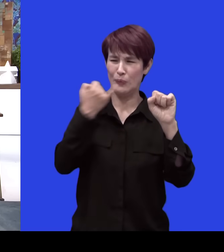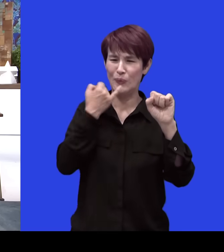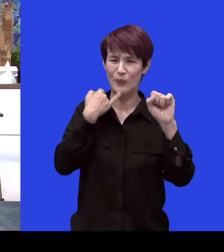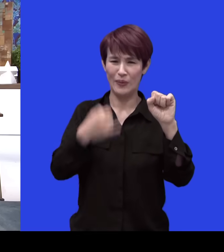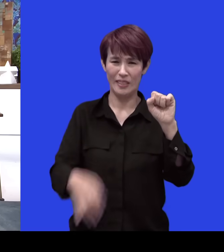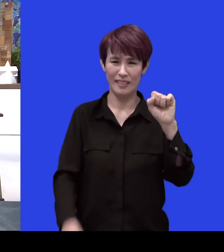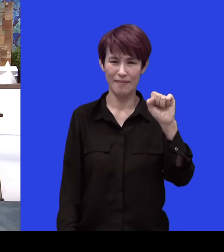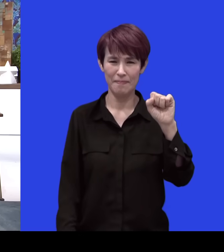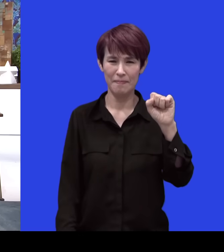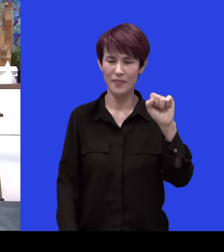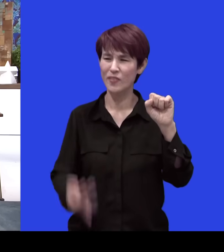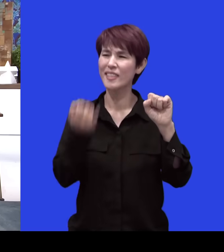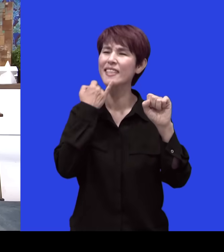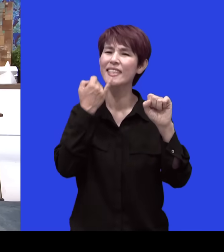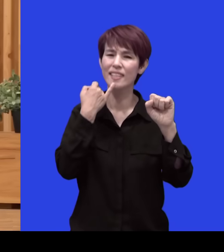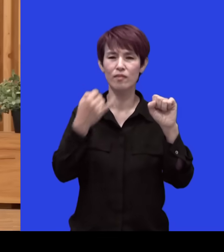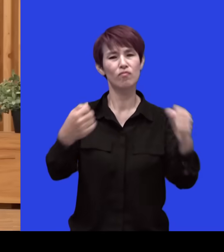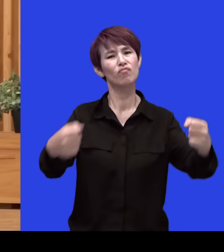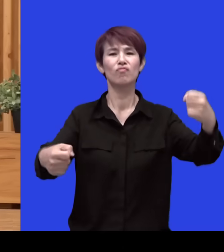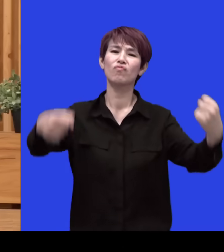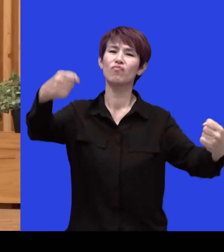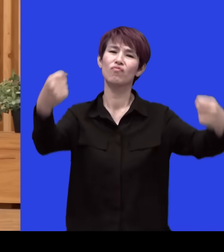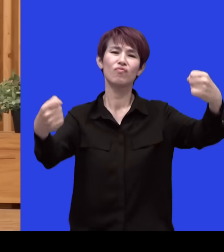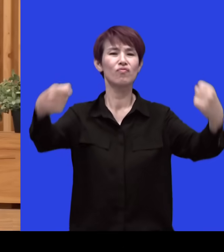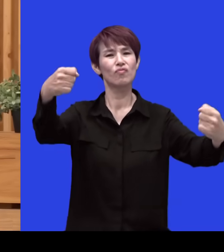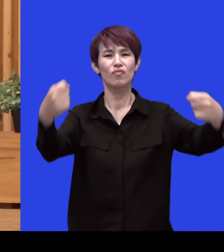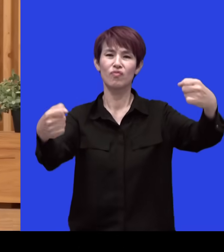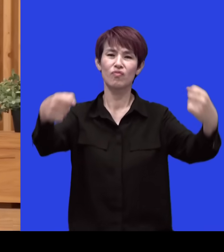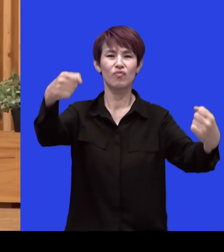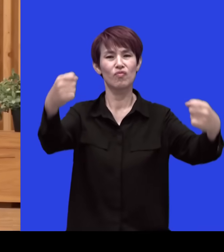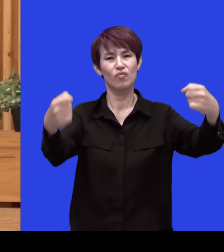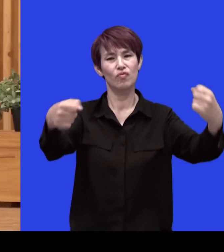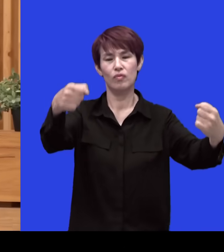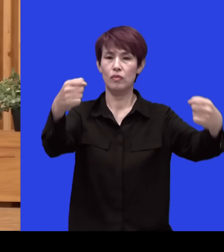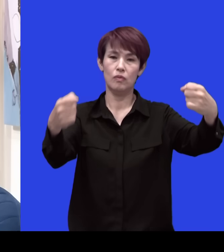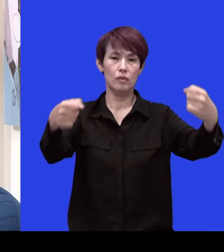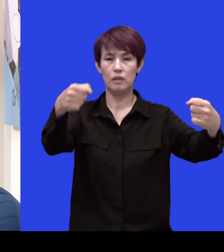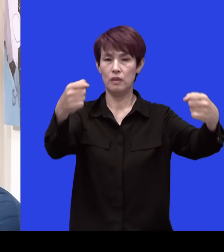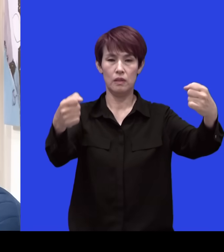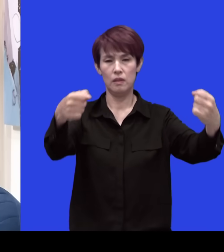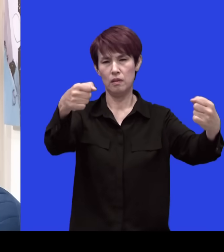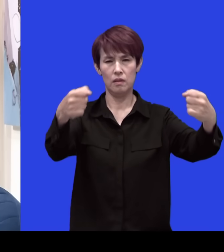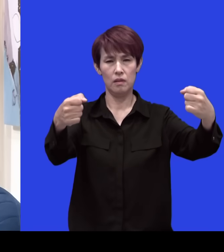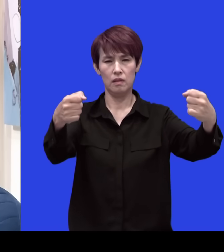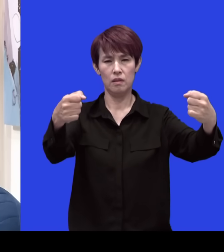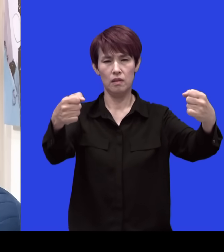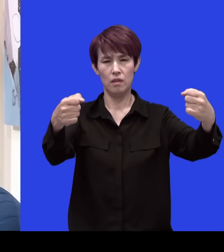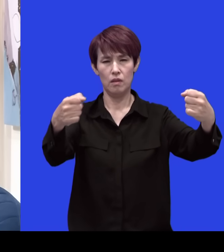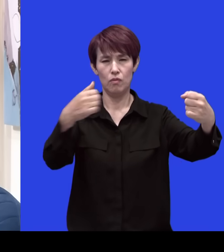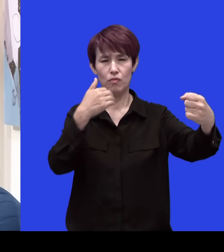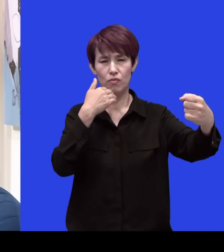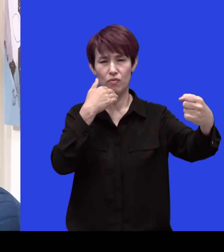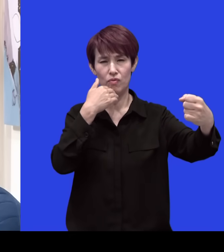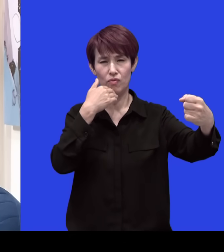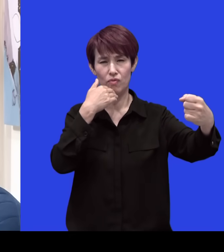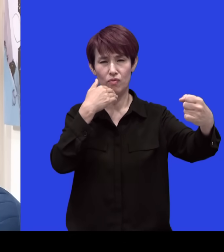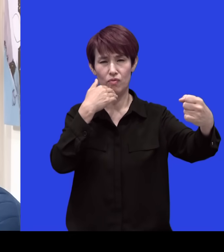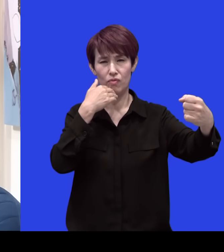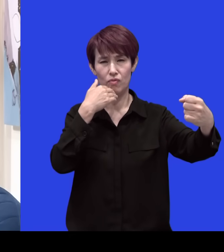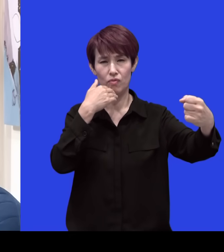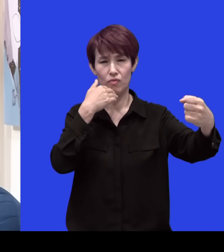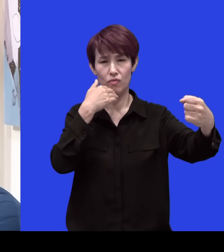아까부터 계속 그랬어요. 그러는 거예요. 예. 그러더니 조금 있다가 그냥